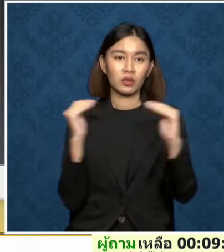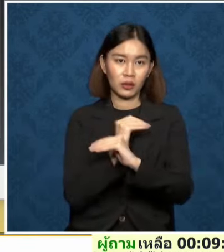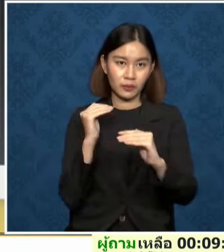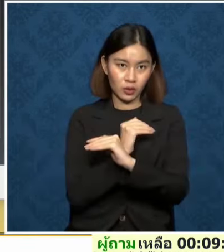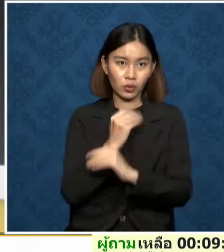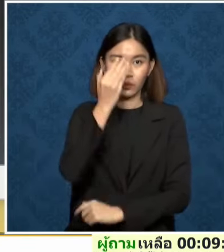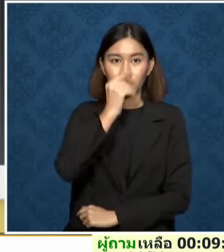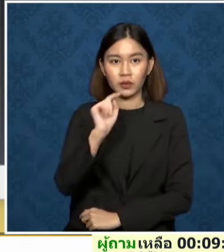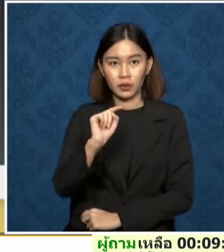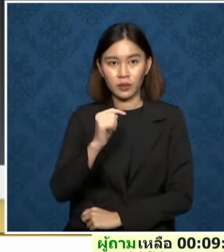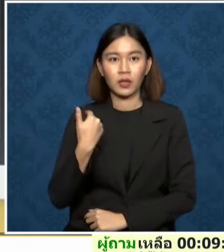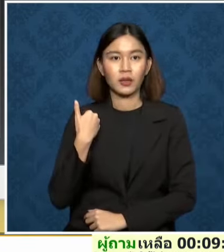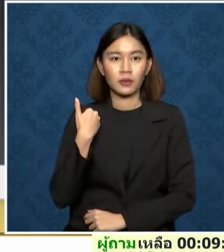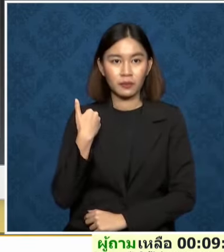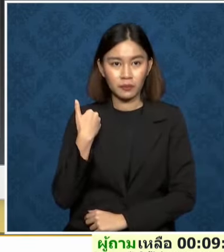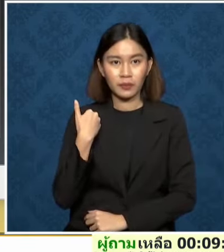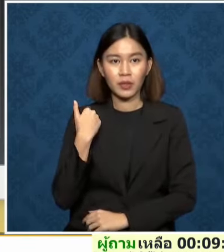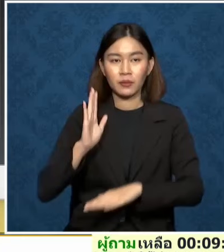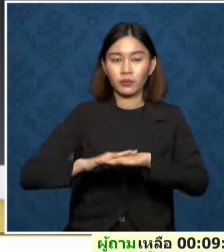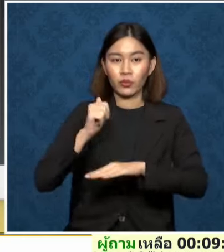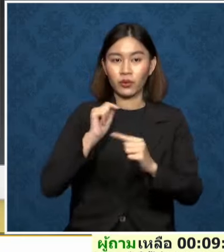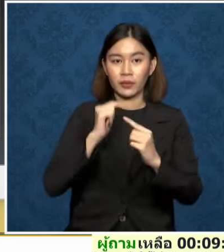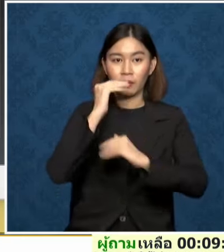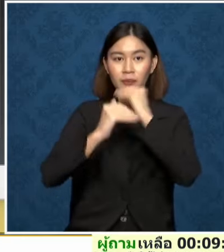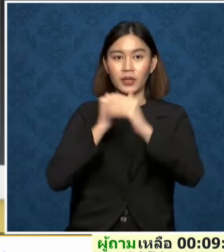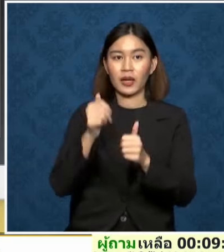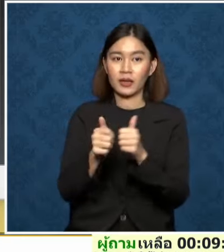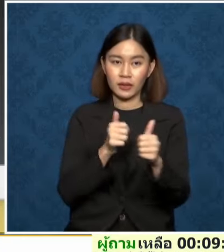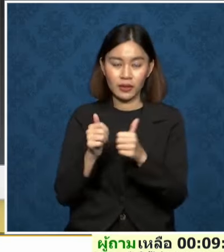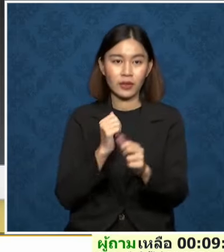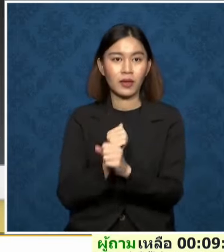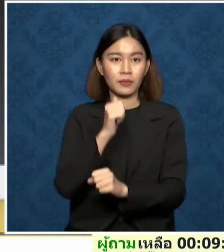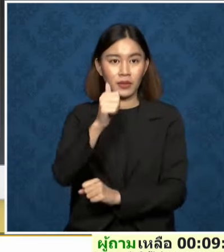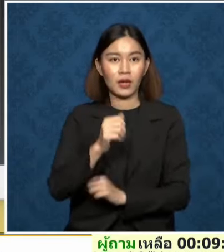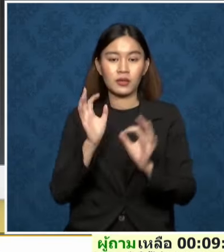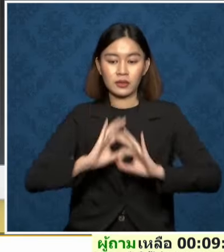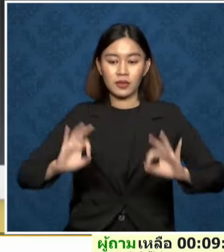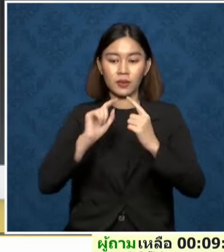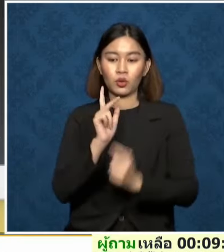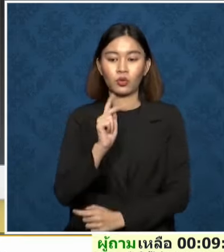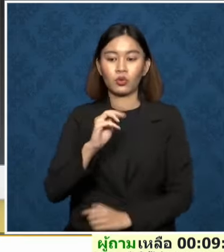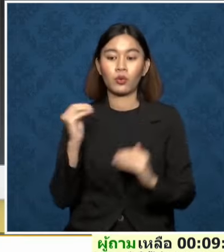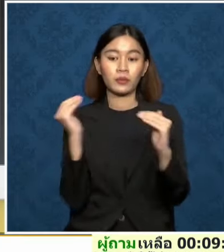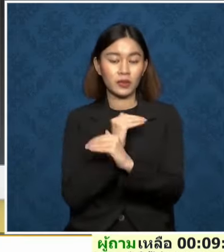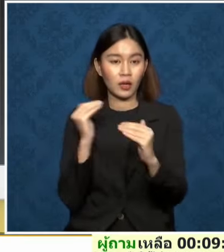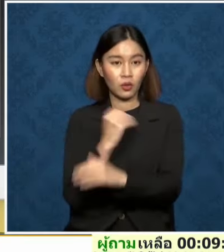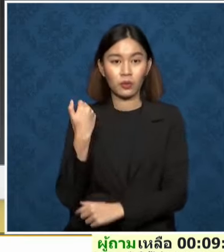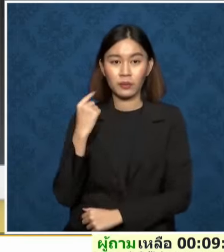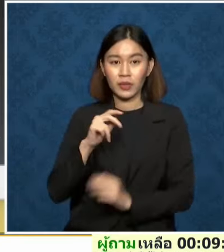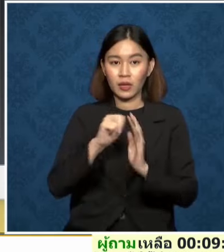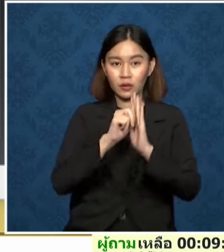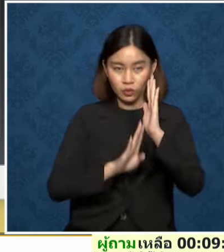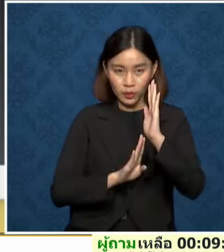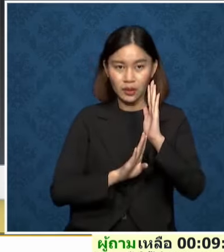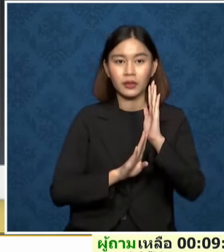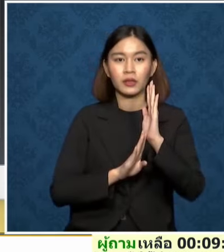นะคะที่เราจะได้มการเพิ่มขดคามสามารถเพิมการแ่งขันและโดยเฉพาะกุมทางหวงเรามีนายบ